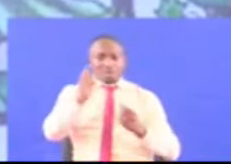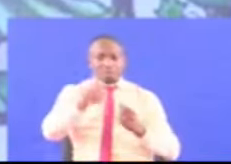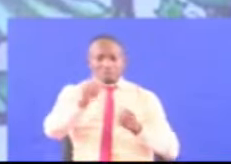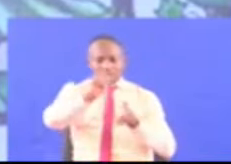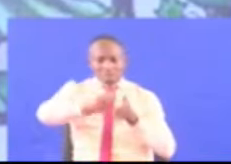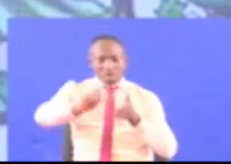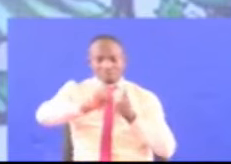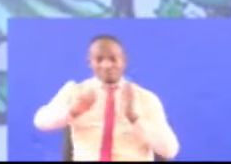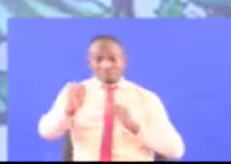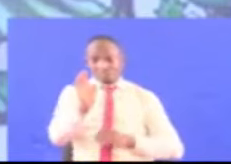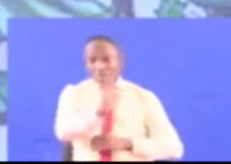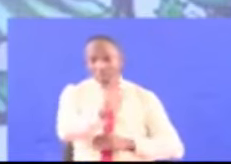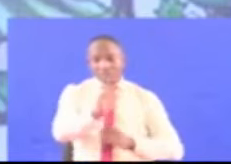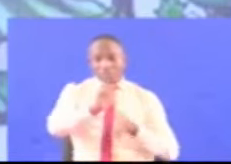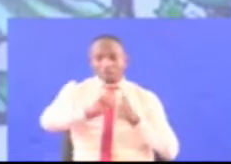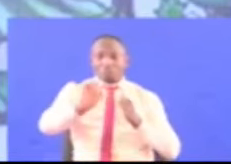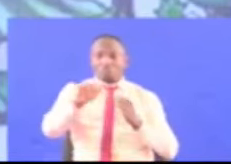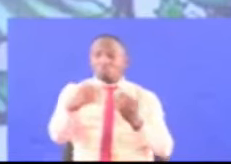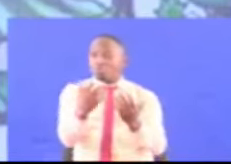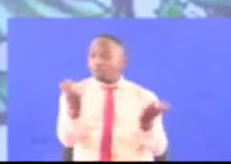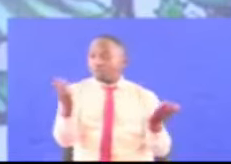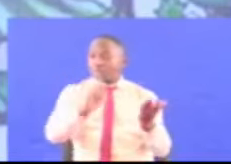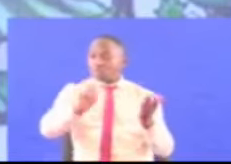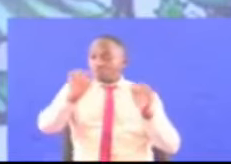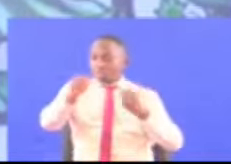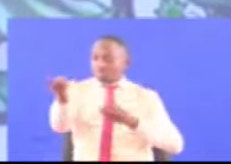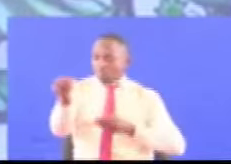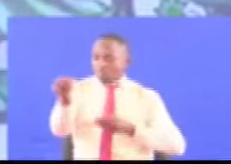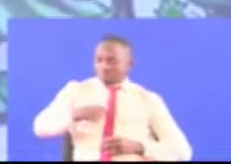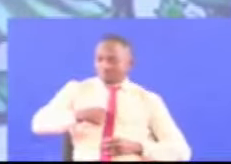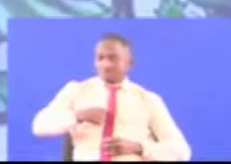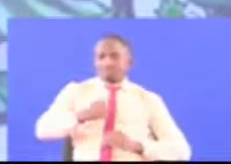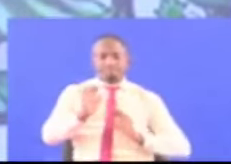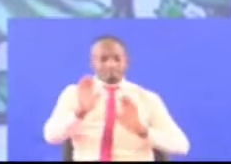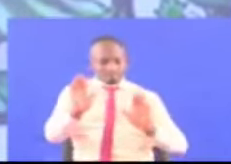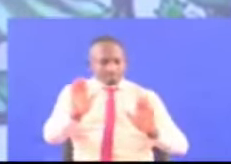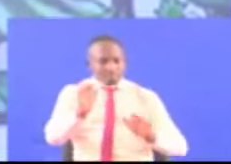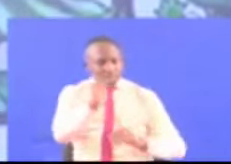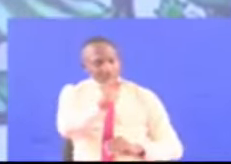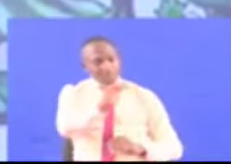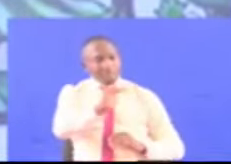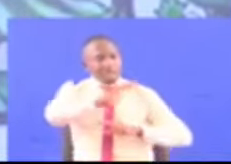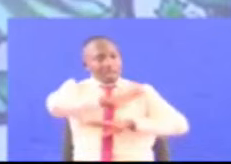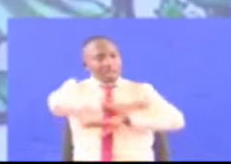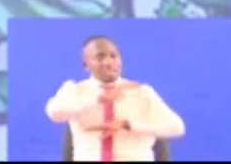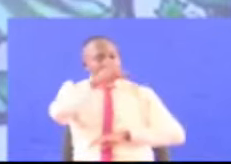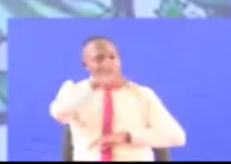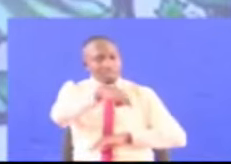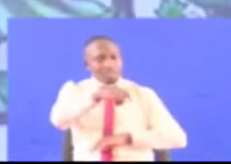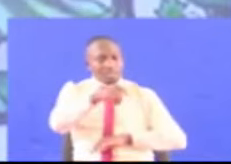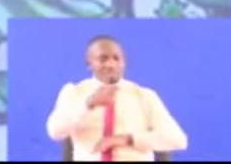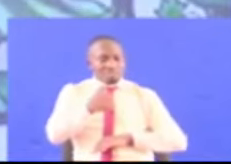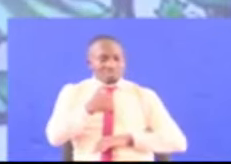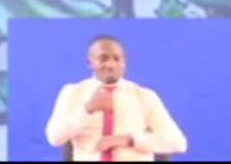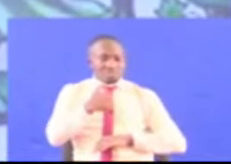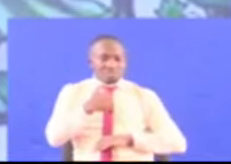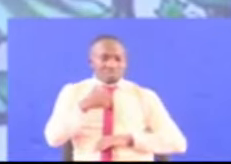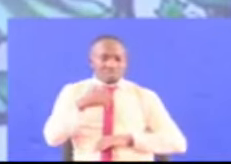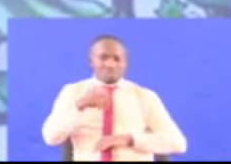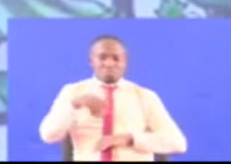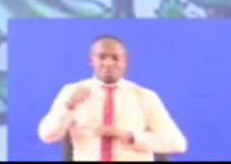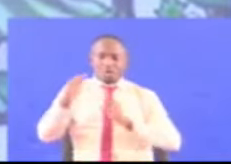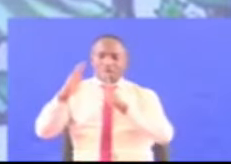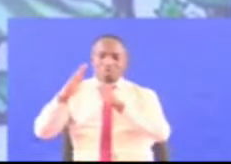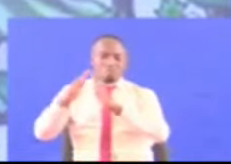wapo wanafunzi, kwa hiyo wanafunzi mko wengi, haikuwa lazima anipe mimi. Kwa hivyo nikamwambia likizo hii nisingependa kwenda